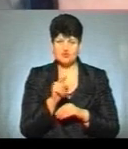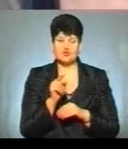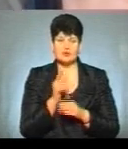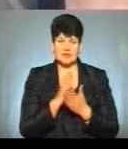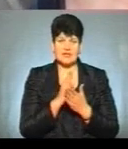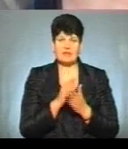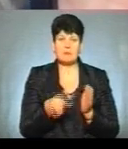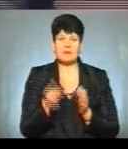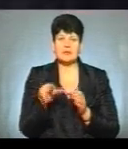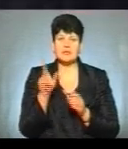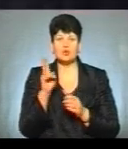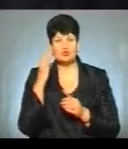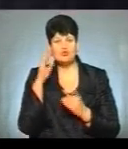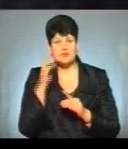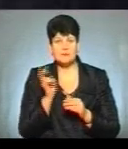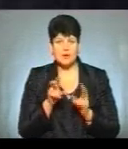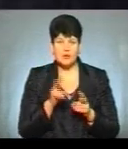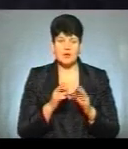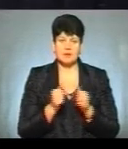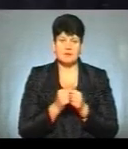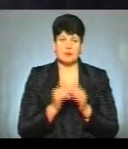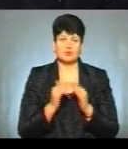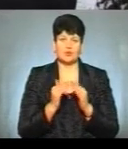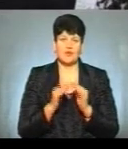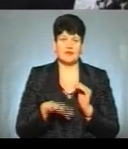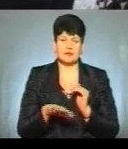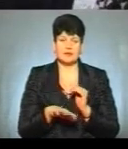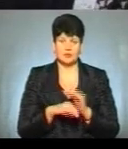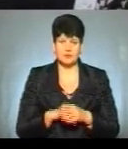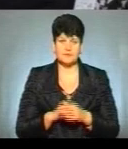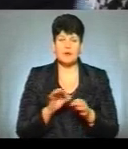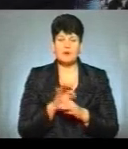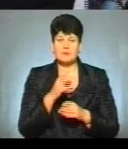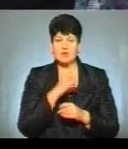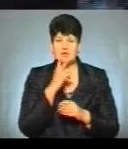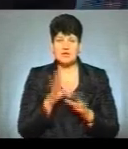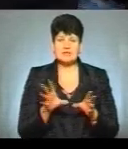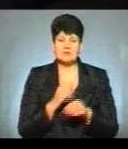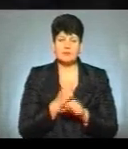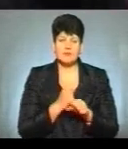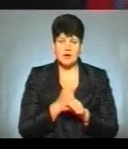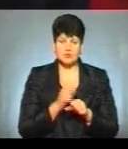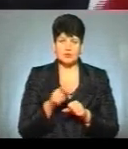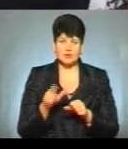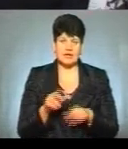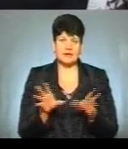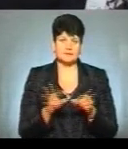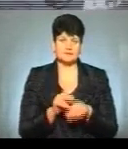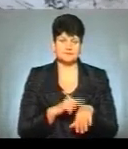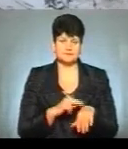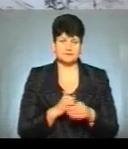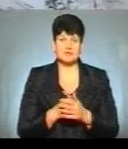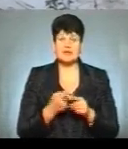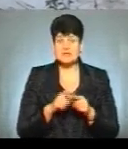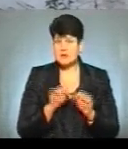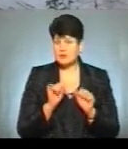знаходиться в під'їзді, хто чужий заходить, і на прибудинковій території. Проєкт передбачає співпрацю мешканців будинку з поліцією.